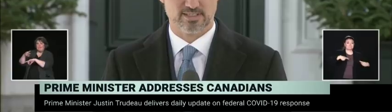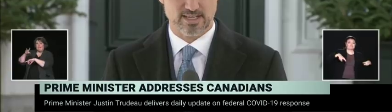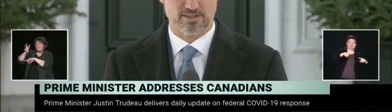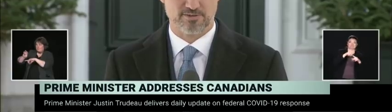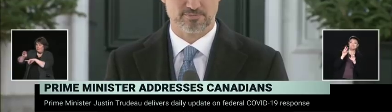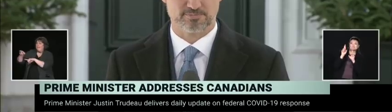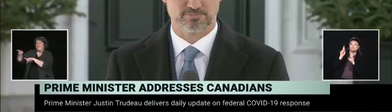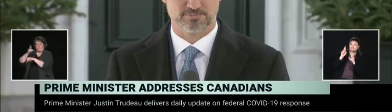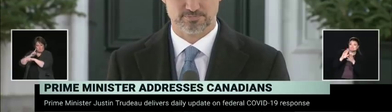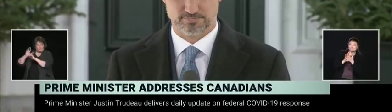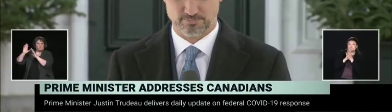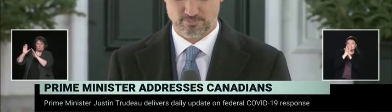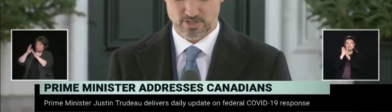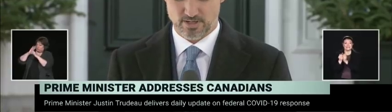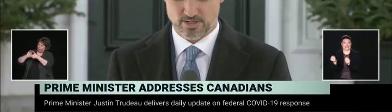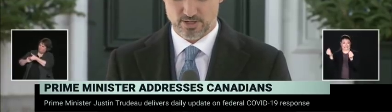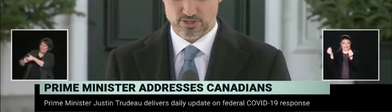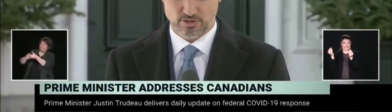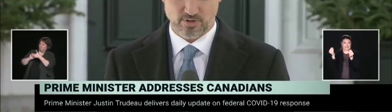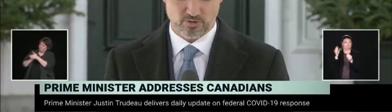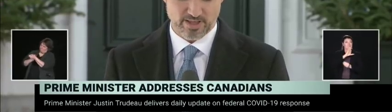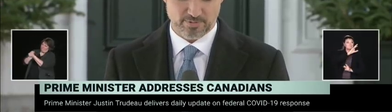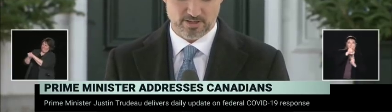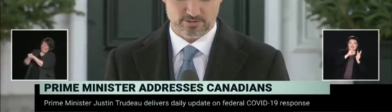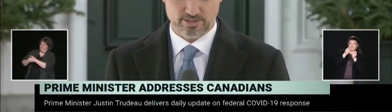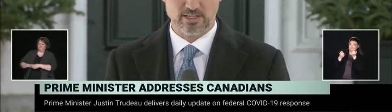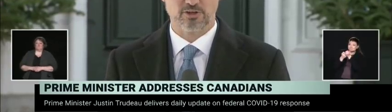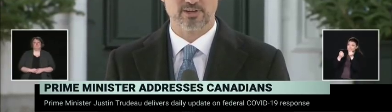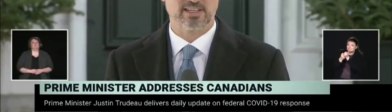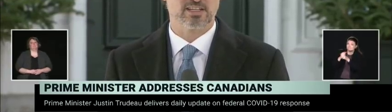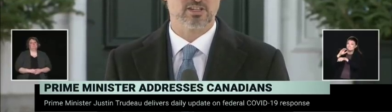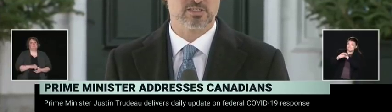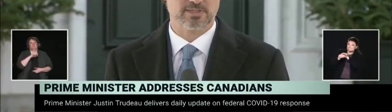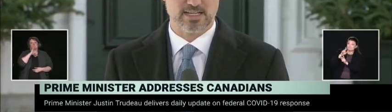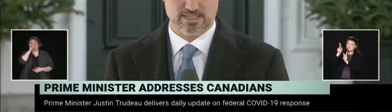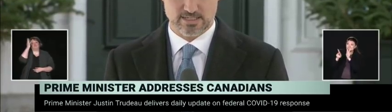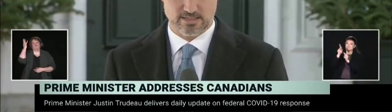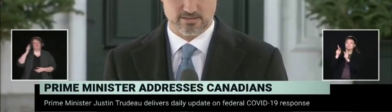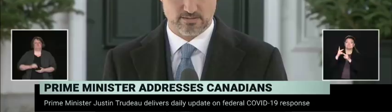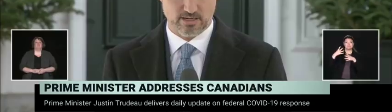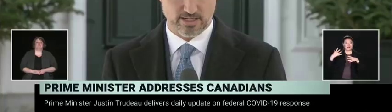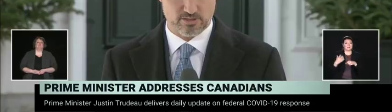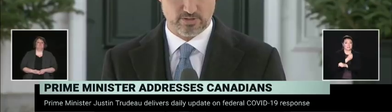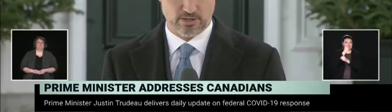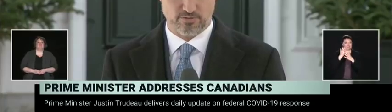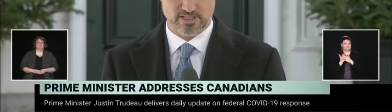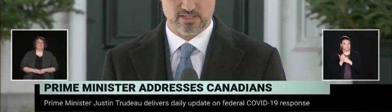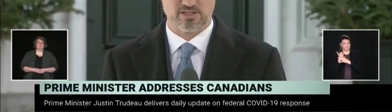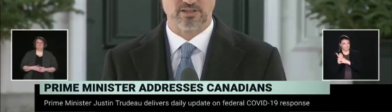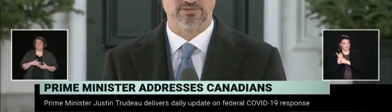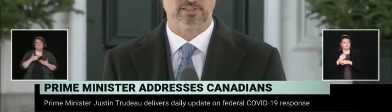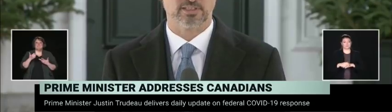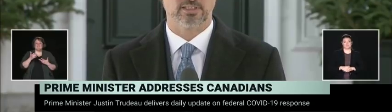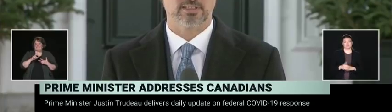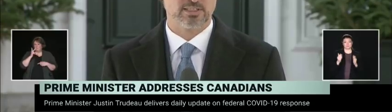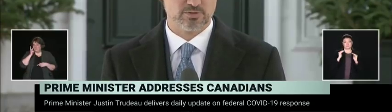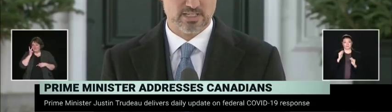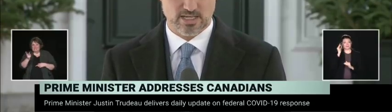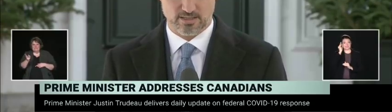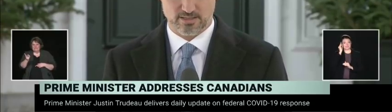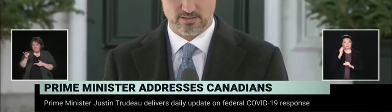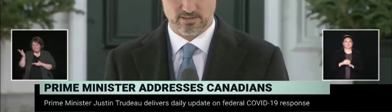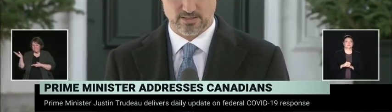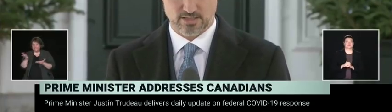this together. Chaque fois qu'on apprend que quelqu'un a été hospitalisé en raison de la COVID-19, ça